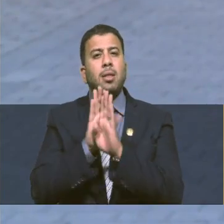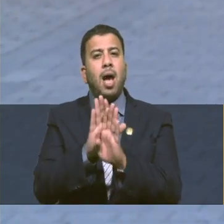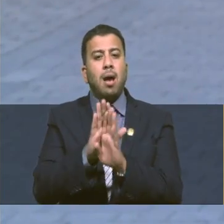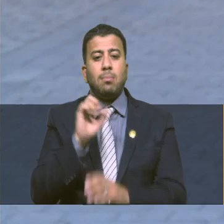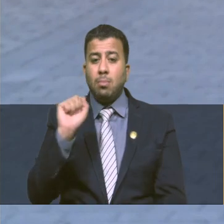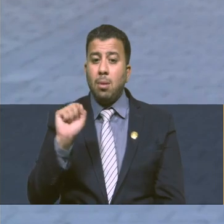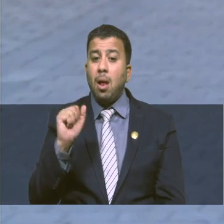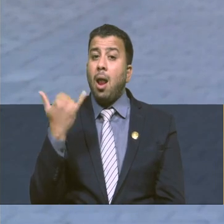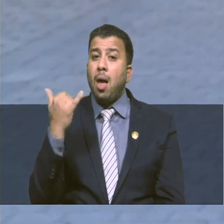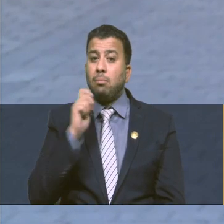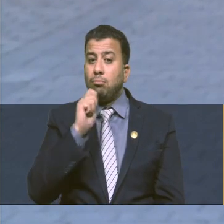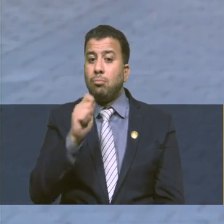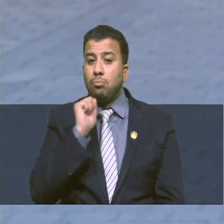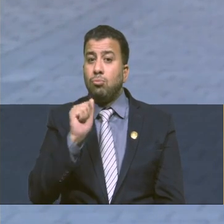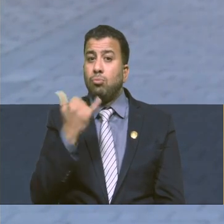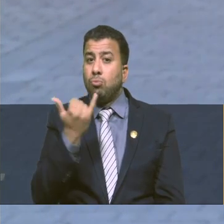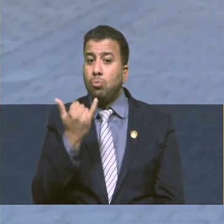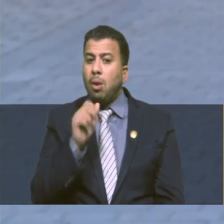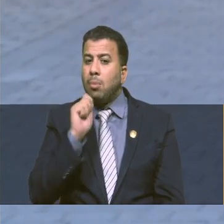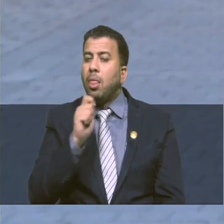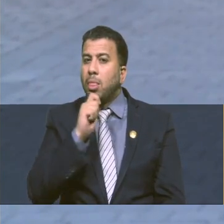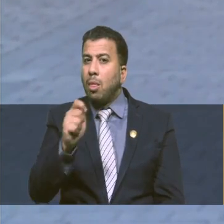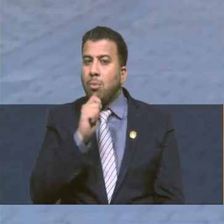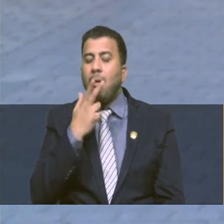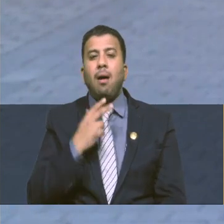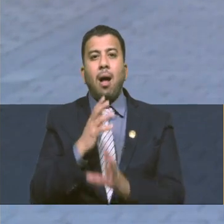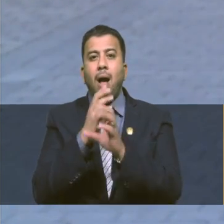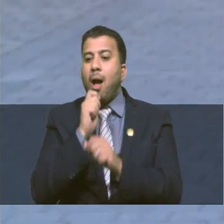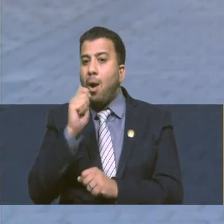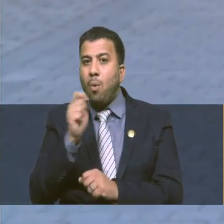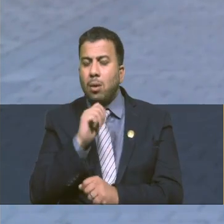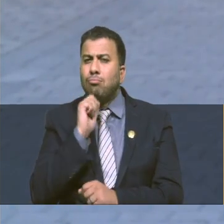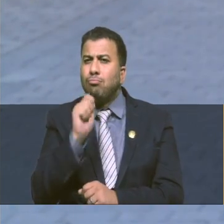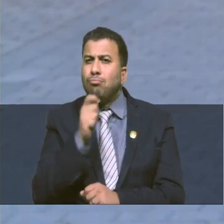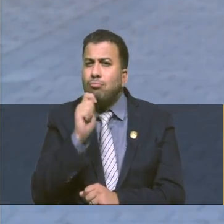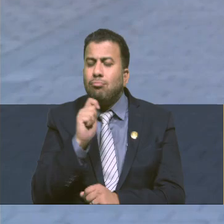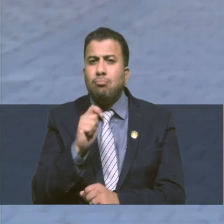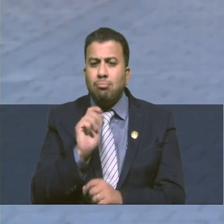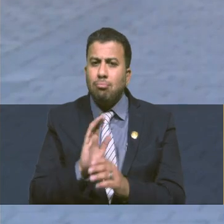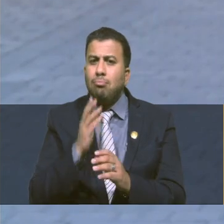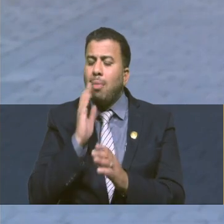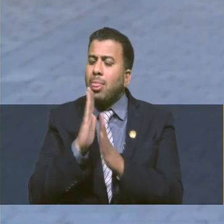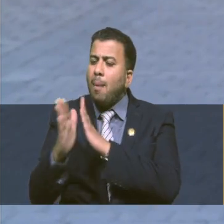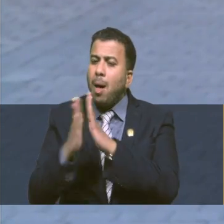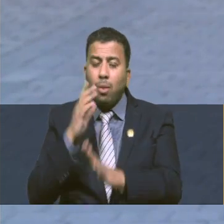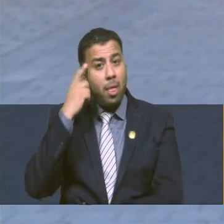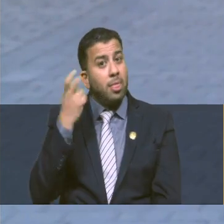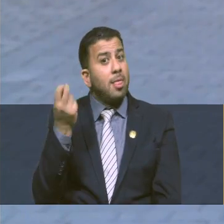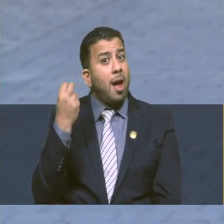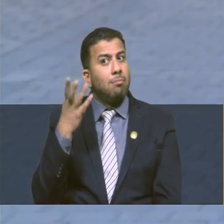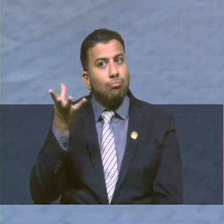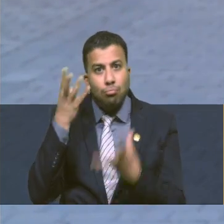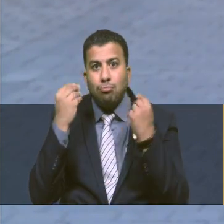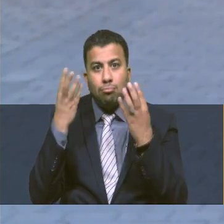المواهب العربية التي تشكل جسراً للتواصل والحوار، كما أنها تسهم في دعم التبادل الثقافي